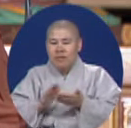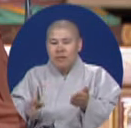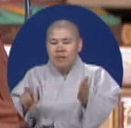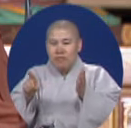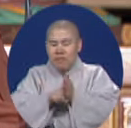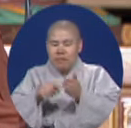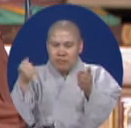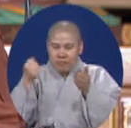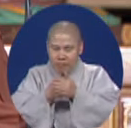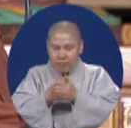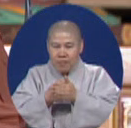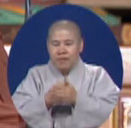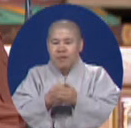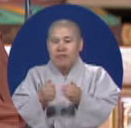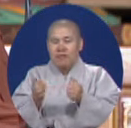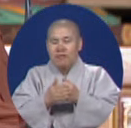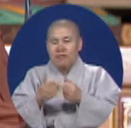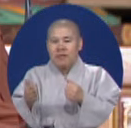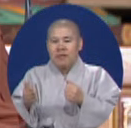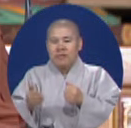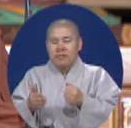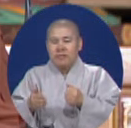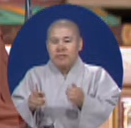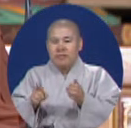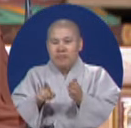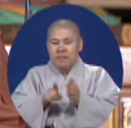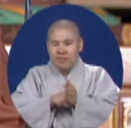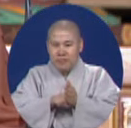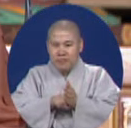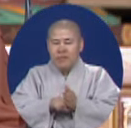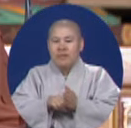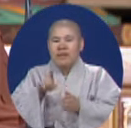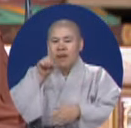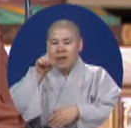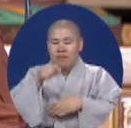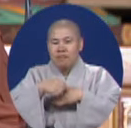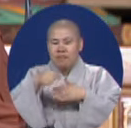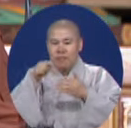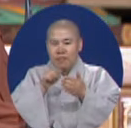신이란 결정이거든요. 신은 일심이에요. 한 마음이다.